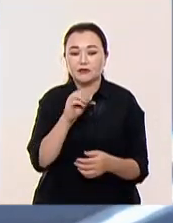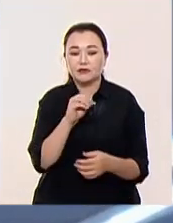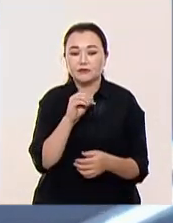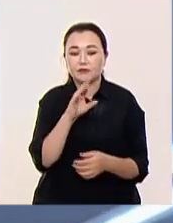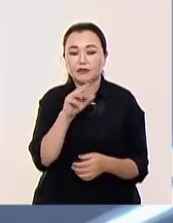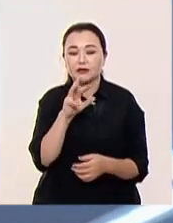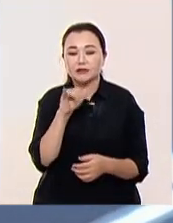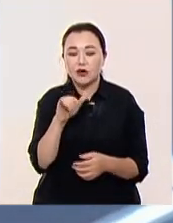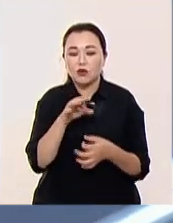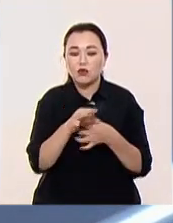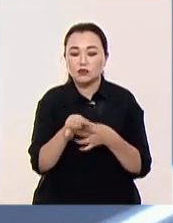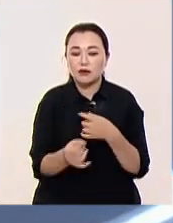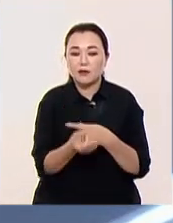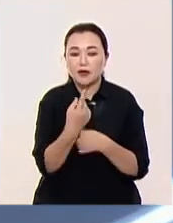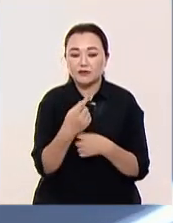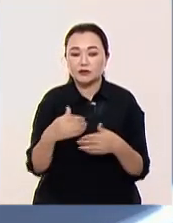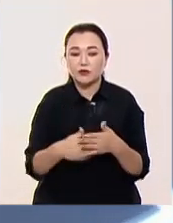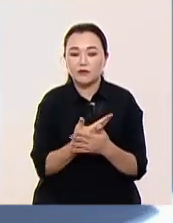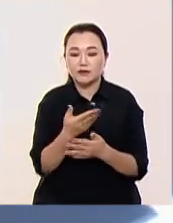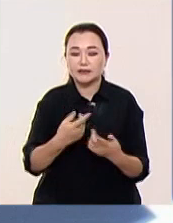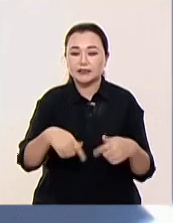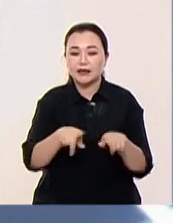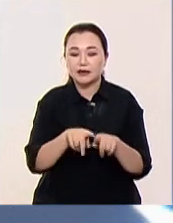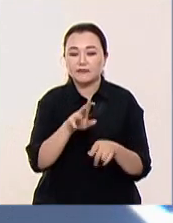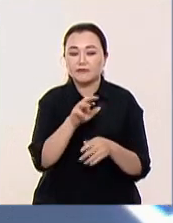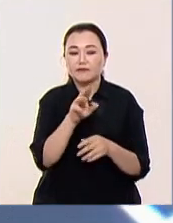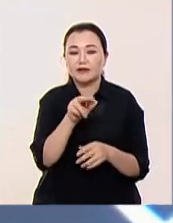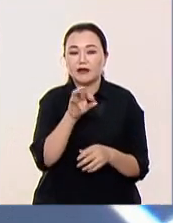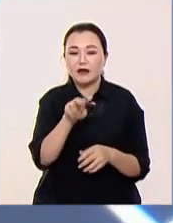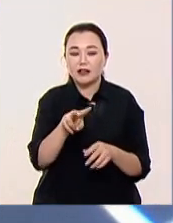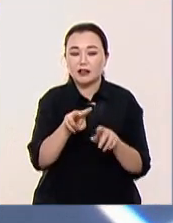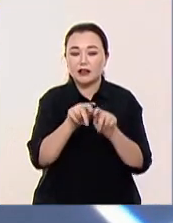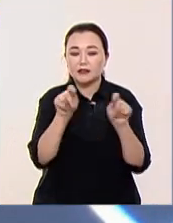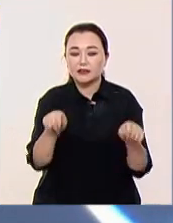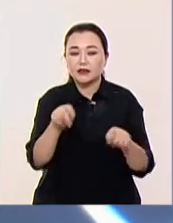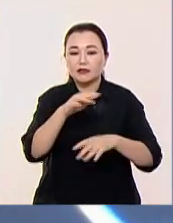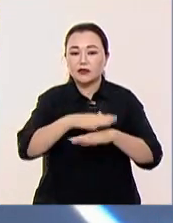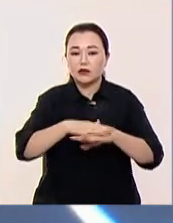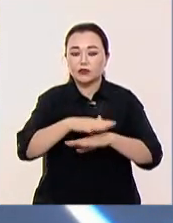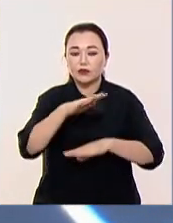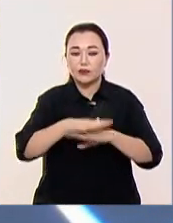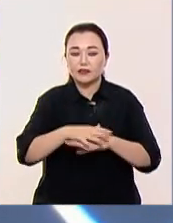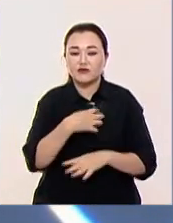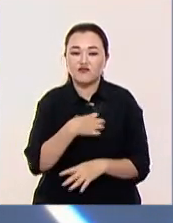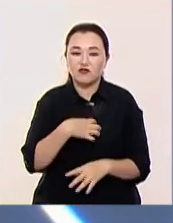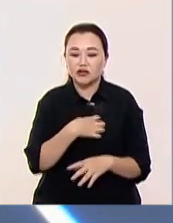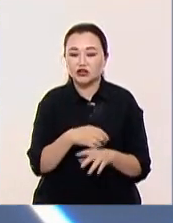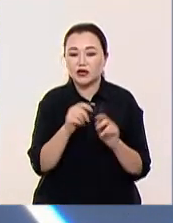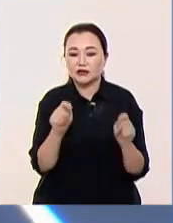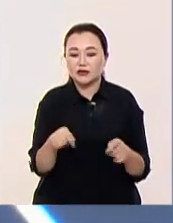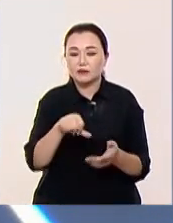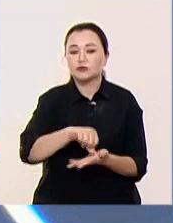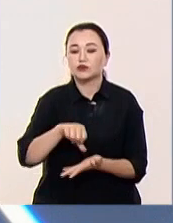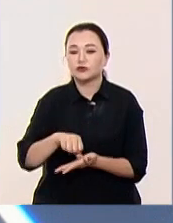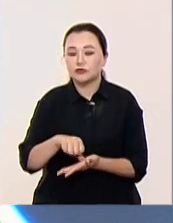В Мангыстауской области появилось новое здание филиала «Халыкбанк». На открытии значимого для региона объекта